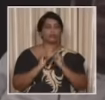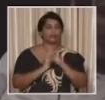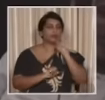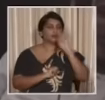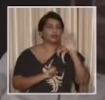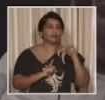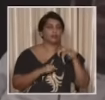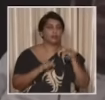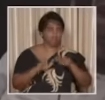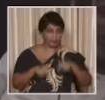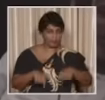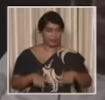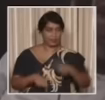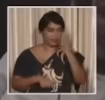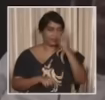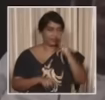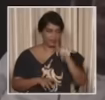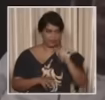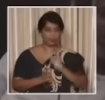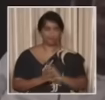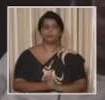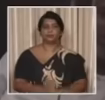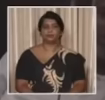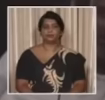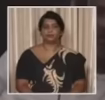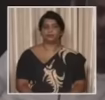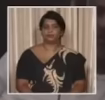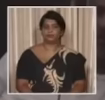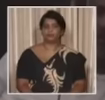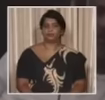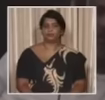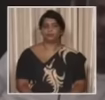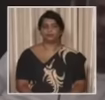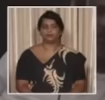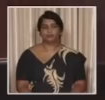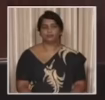දෙන්න පුළුවන්. මේ 2024. හරි, බොහොම ස්තුතියි.